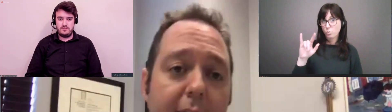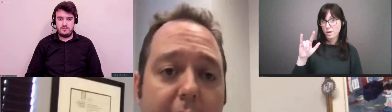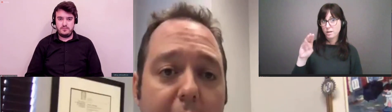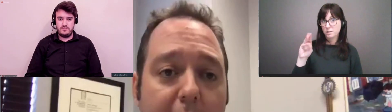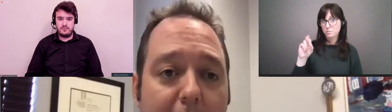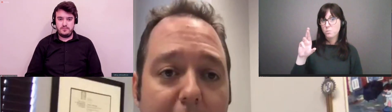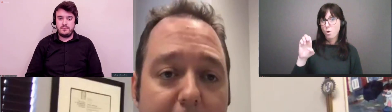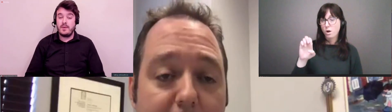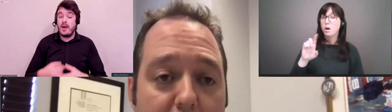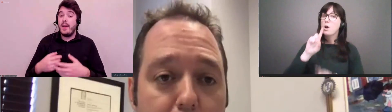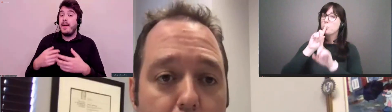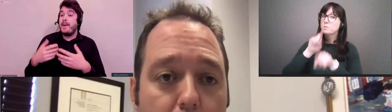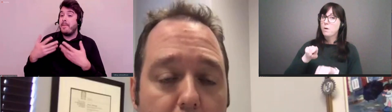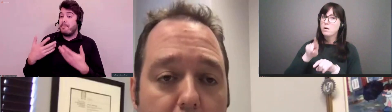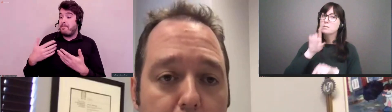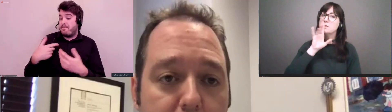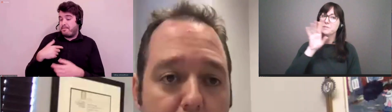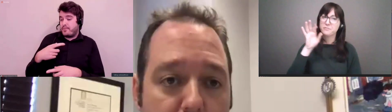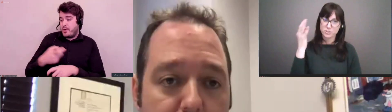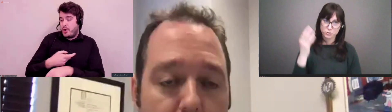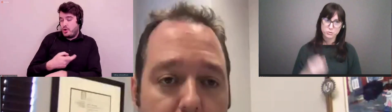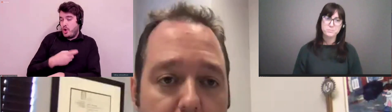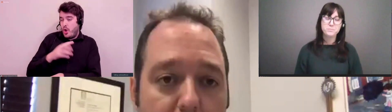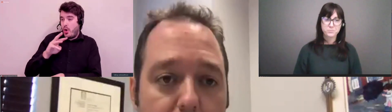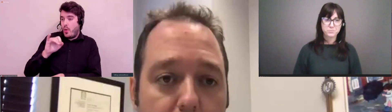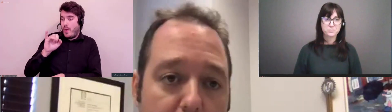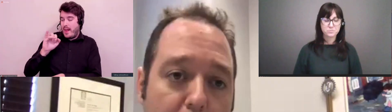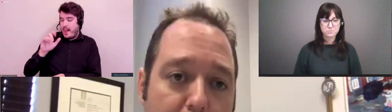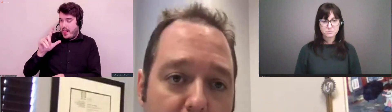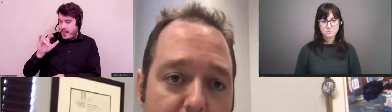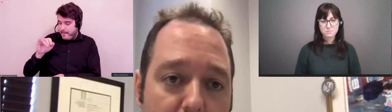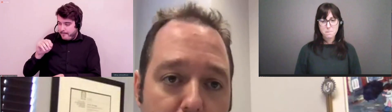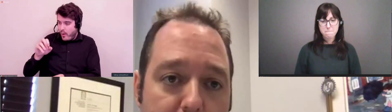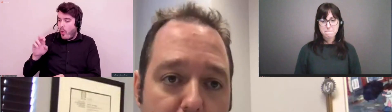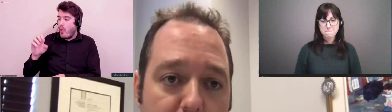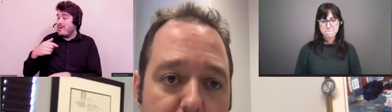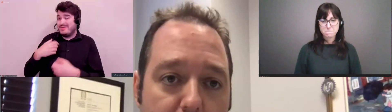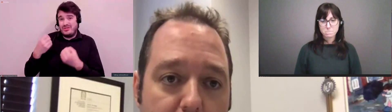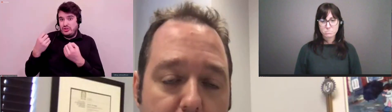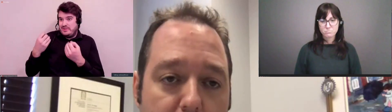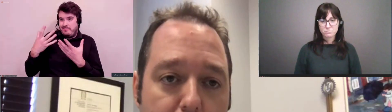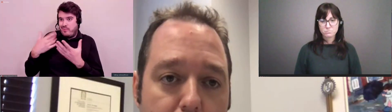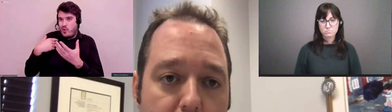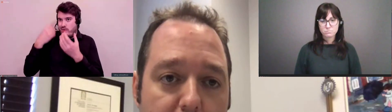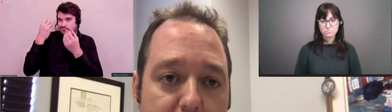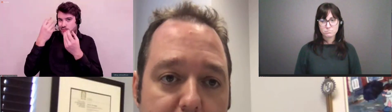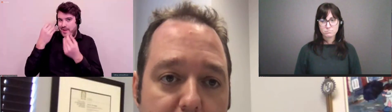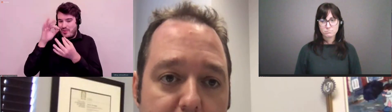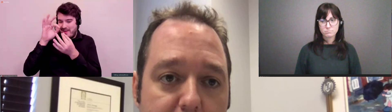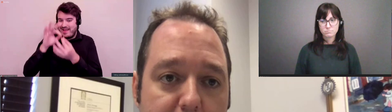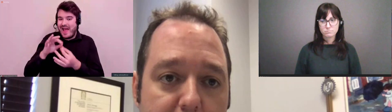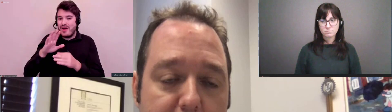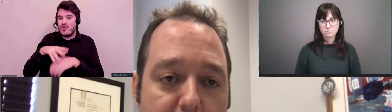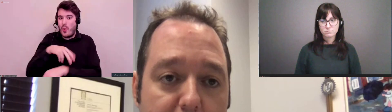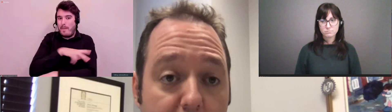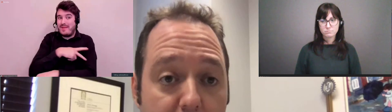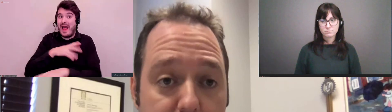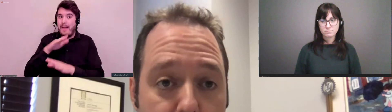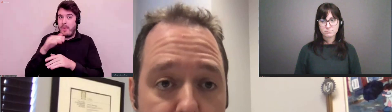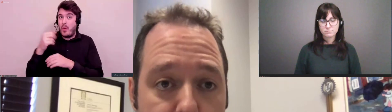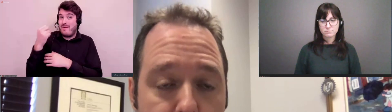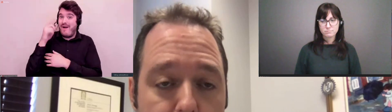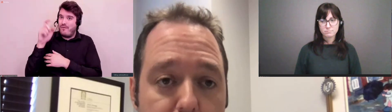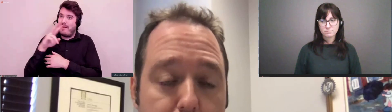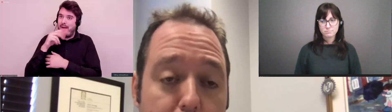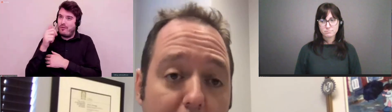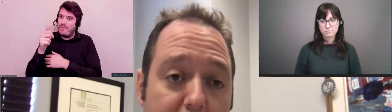les détails pour Hôpital Montfort. Il faut vraiment parler avec l'Hôpital Montfort pour les détails de cette